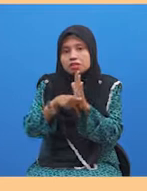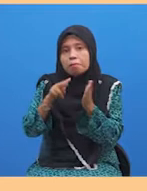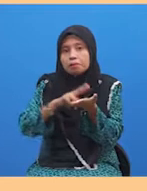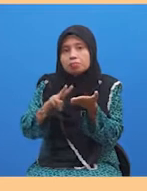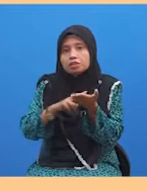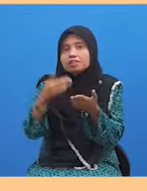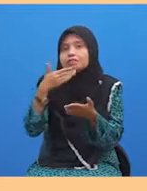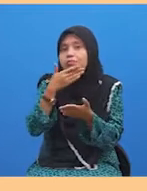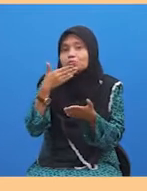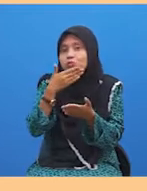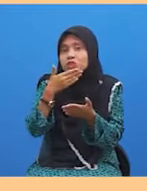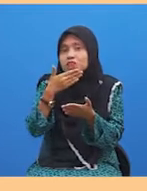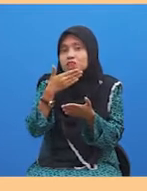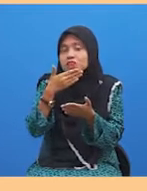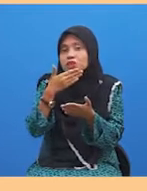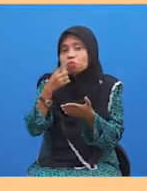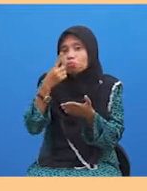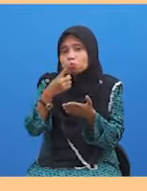muda dalam usaha